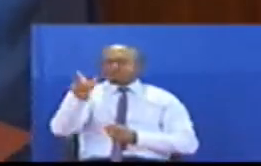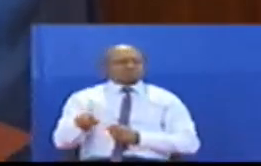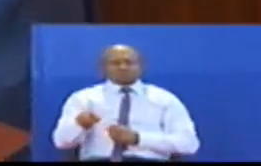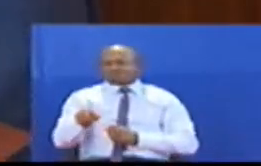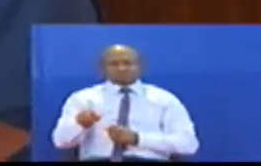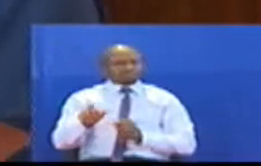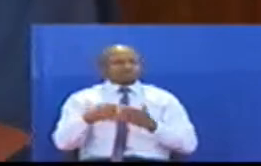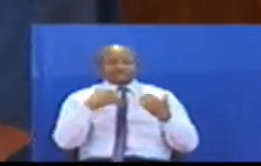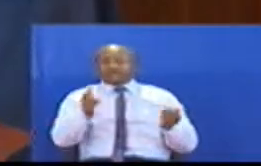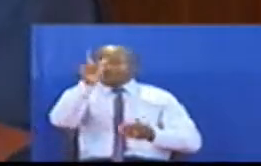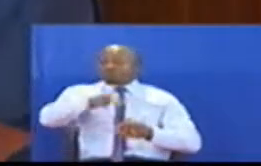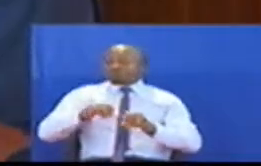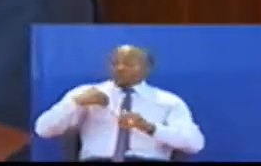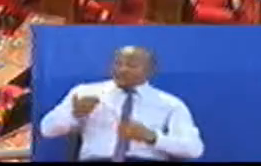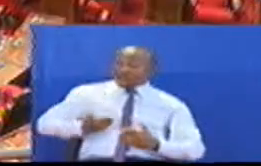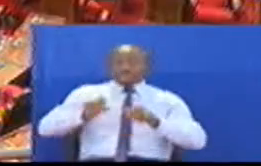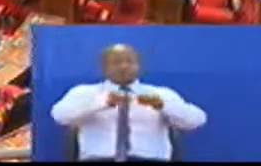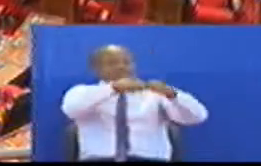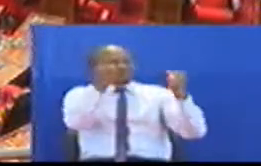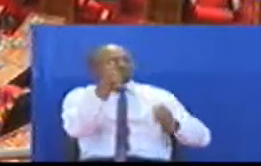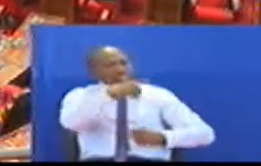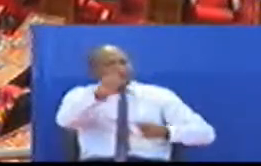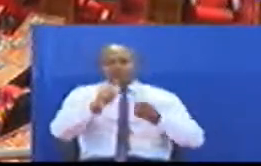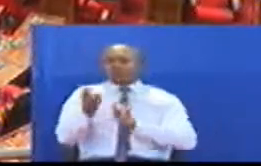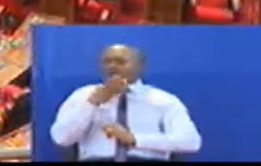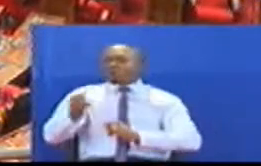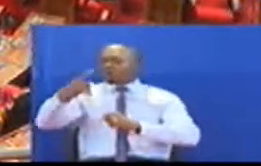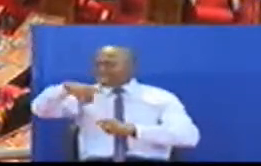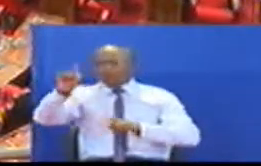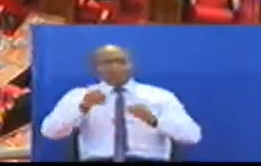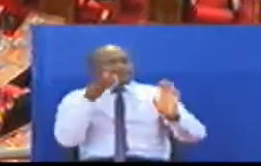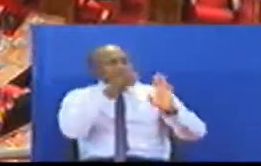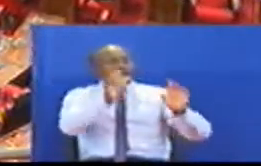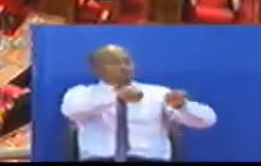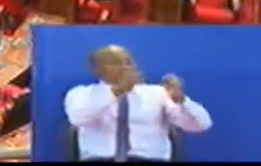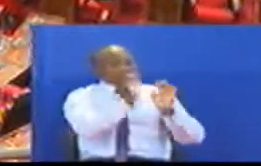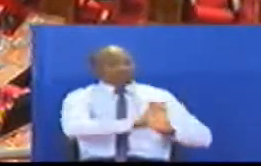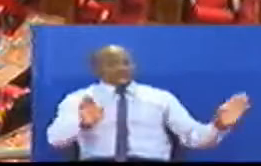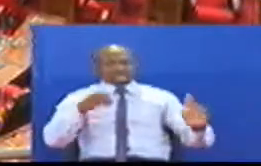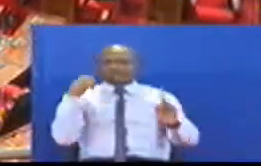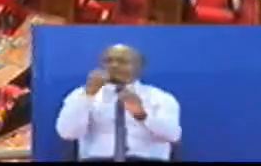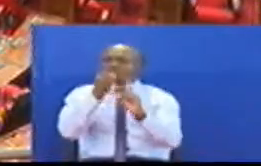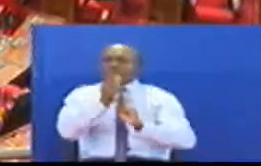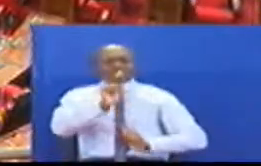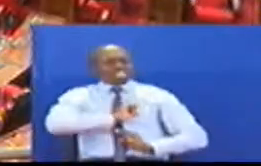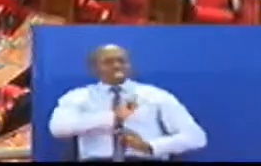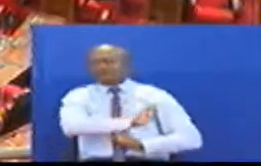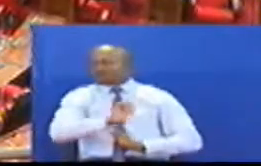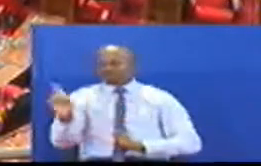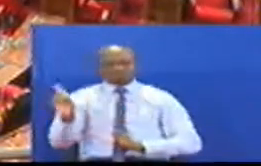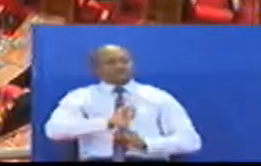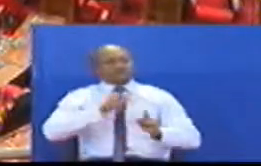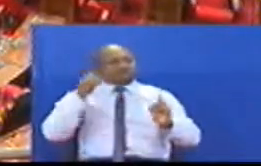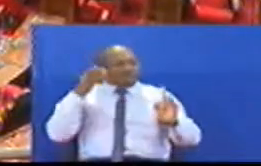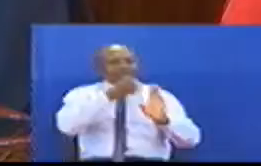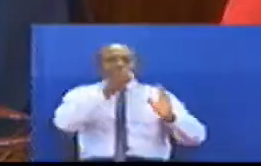Kwa hiyo akiwa mhalifu mwanamke wanachukua, akiwa mhalifu mwanaume wanachukua. Yaani wao hawashughuliki na jinsia, wanashughulika na matatizo. Kwa hiyo